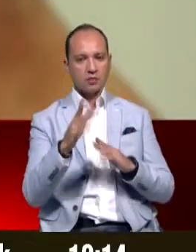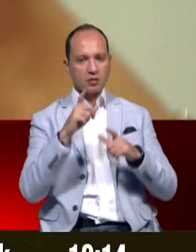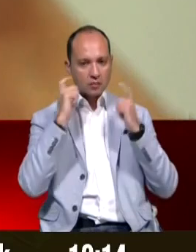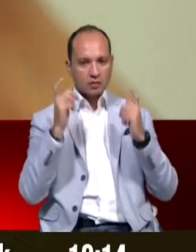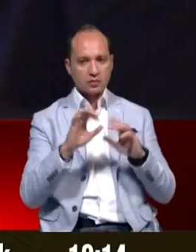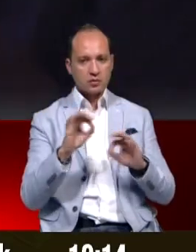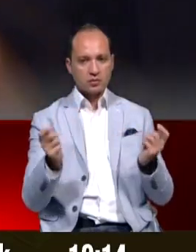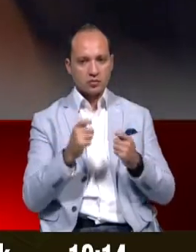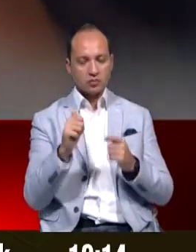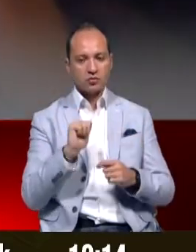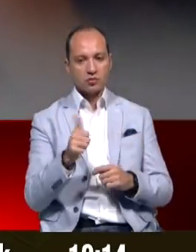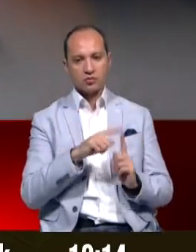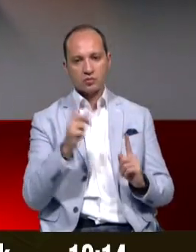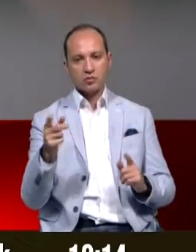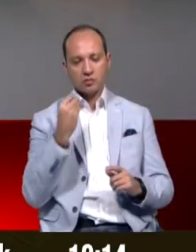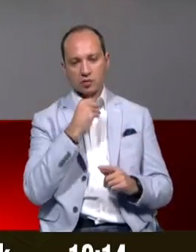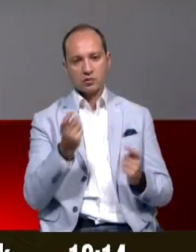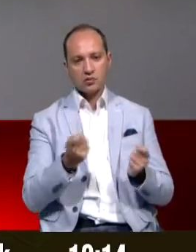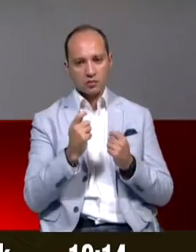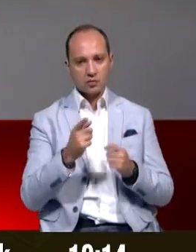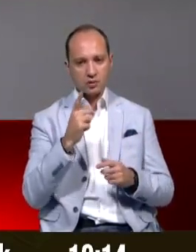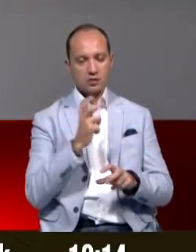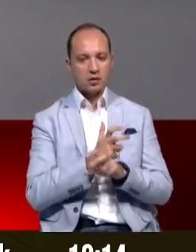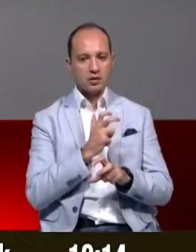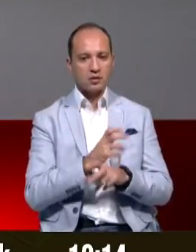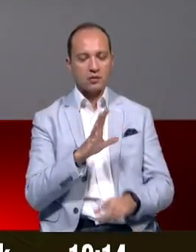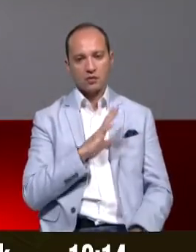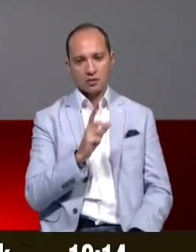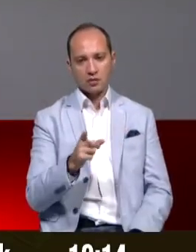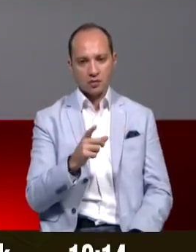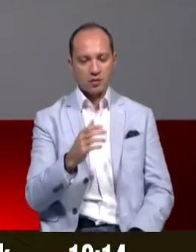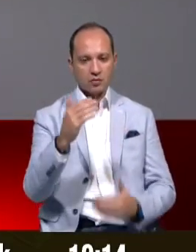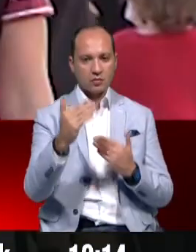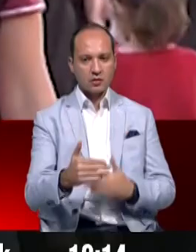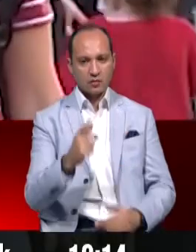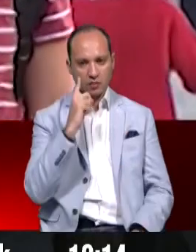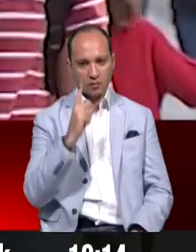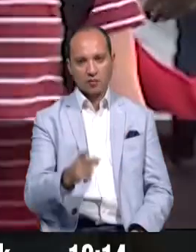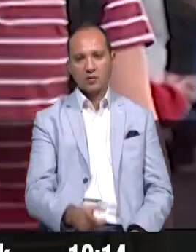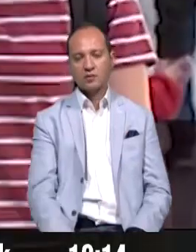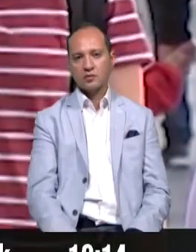maskesiz çalıştınız gün boyunca, mesai saatiniz boyunca. Riskiniz gene var mesafeye rağmen.